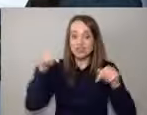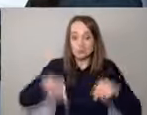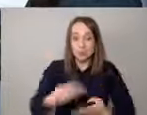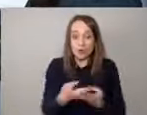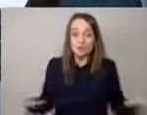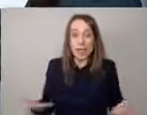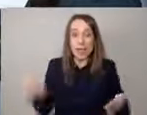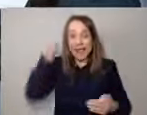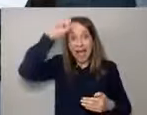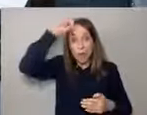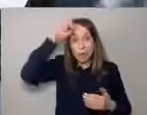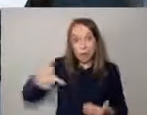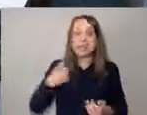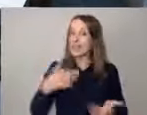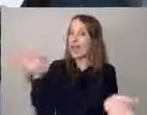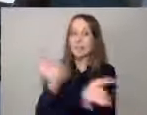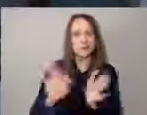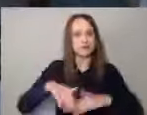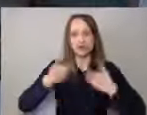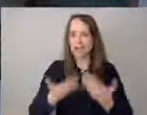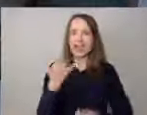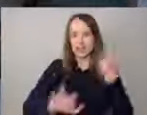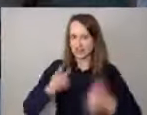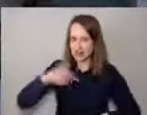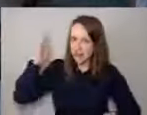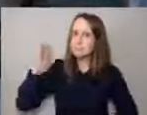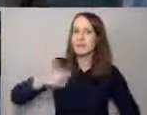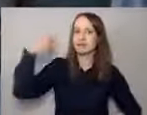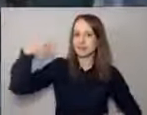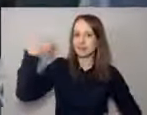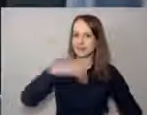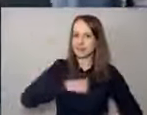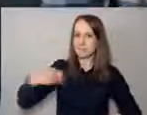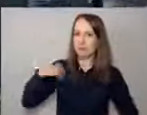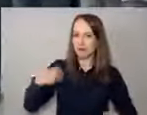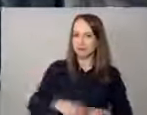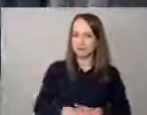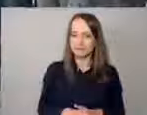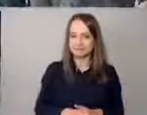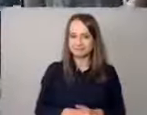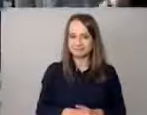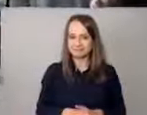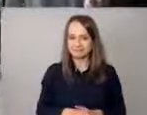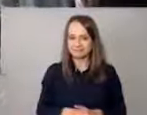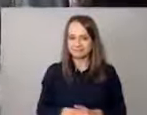gwarantuję, jeżeli zostanę prezydentem Rzeczpospolitej. Brawo! Brawo!